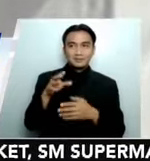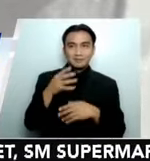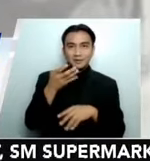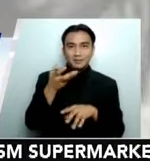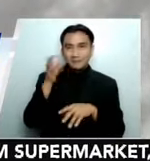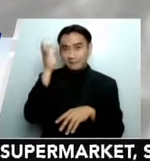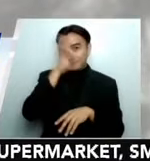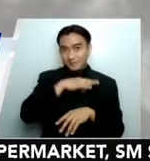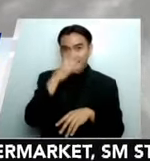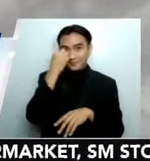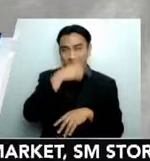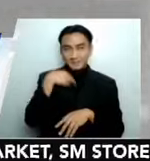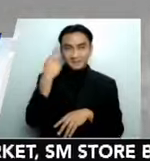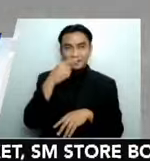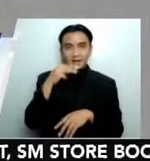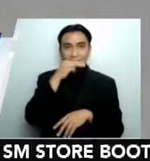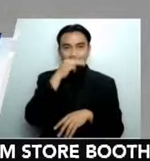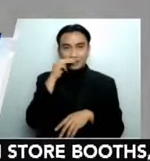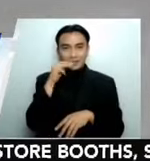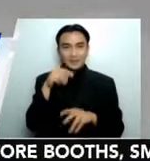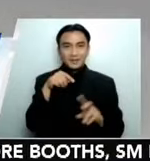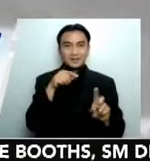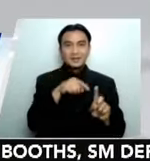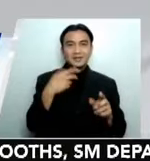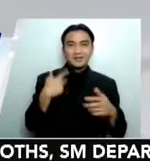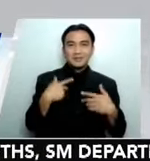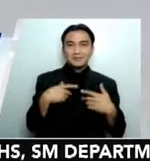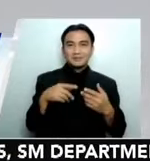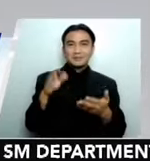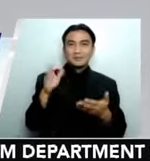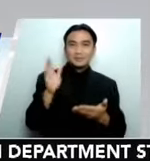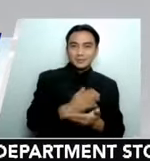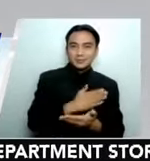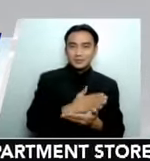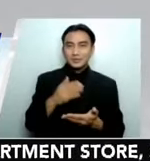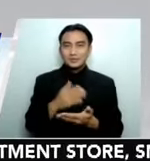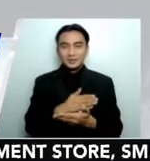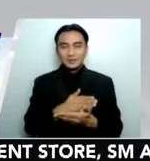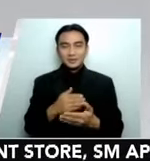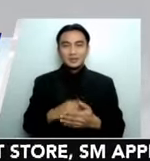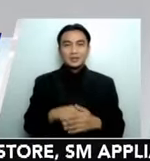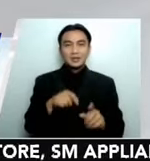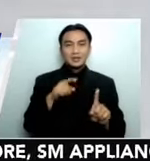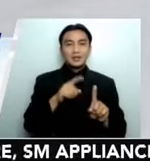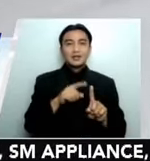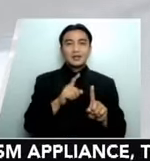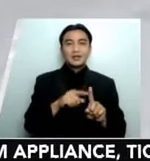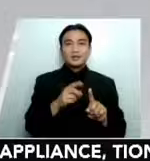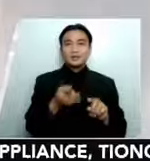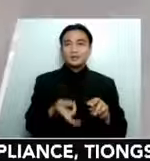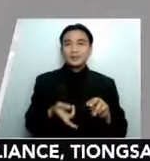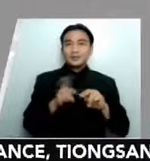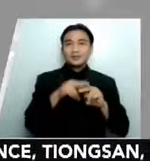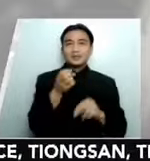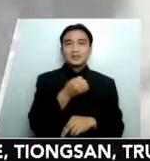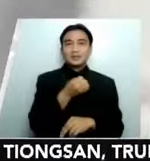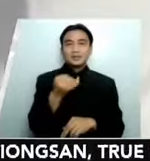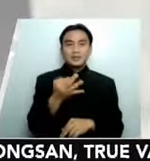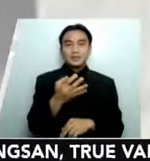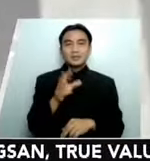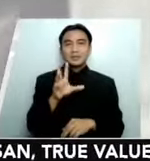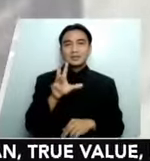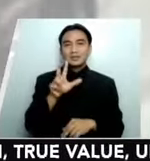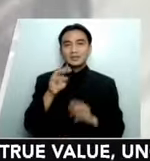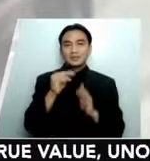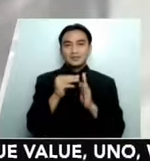sync ng Para sa iyo ang laban na to. Ang video naman ni Dylan umabot ng mahigit 3 million views.